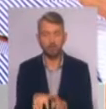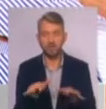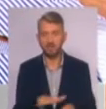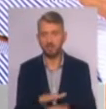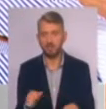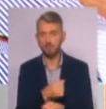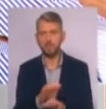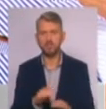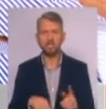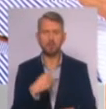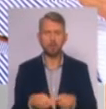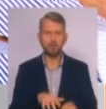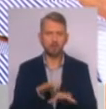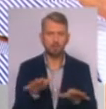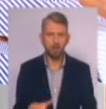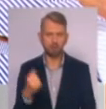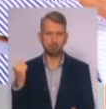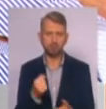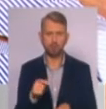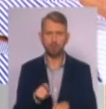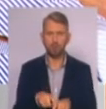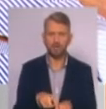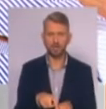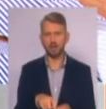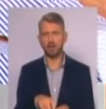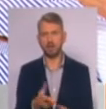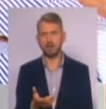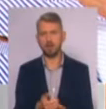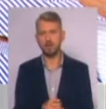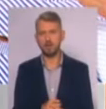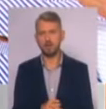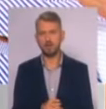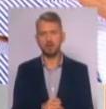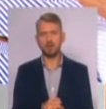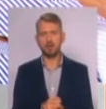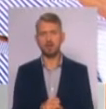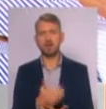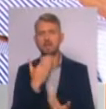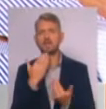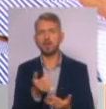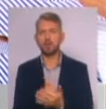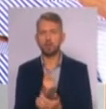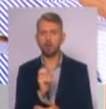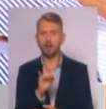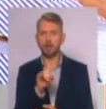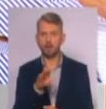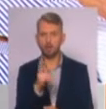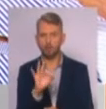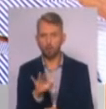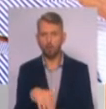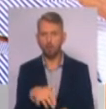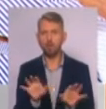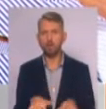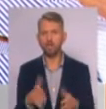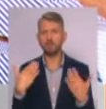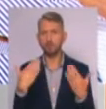постійно падають, б'ють в коліна і т.д. і т.б. Зверталися і до пана Каретка, це голова